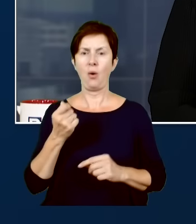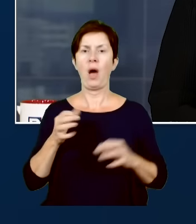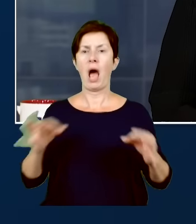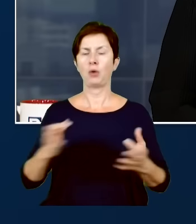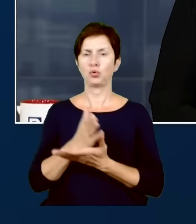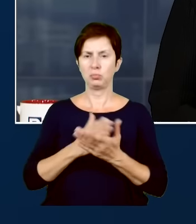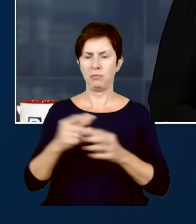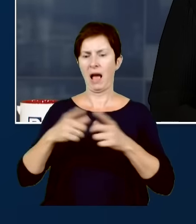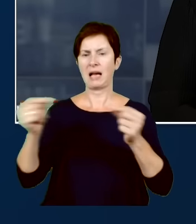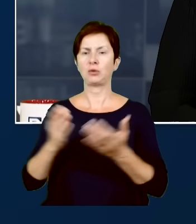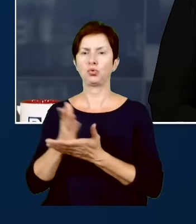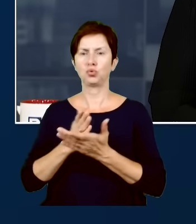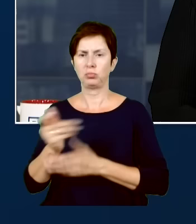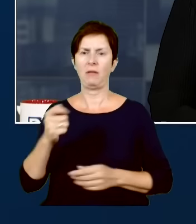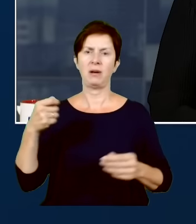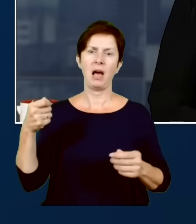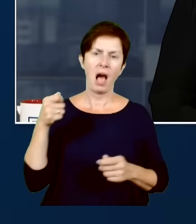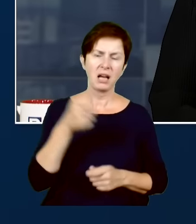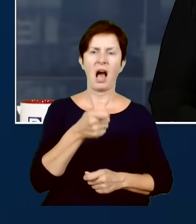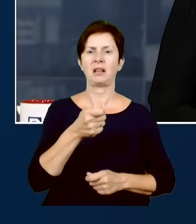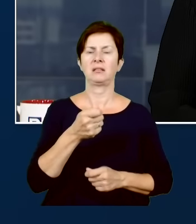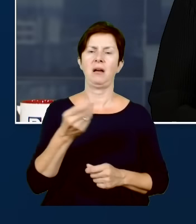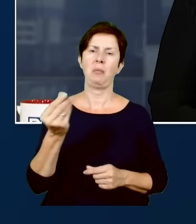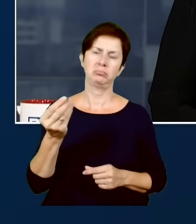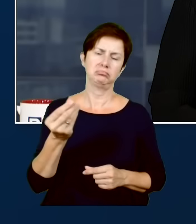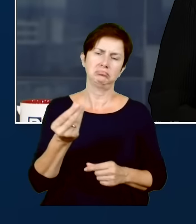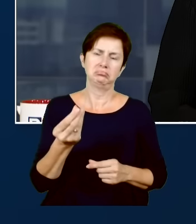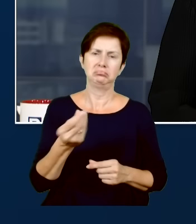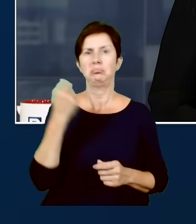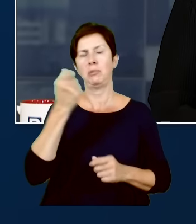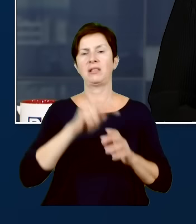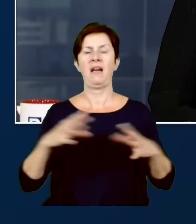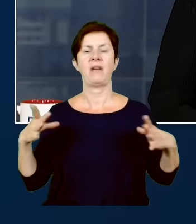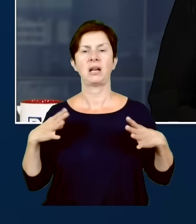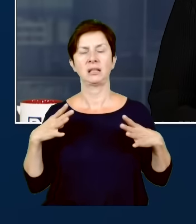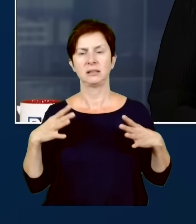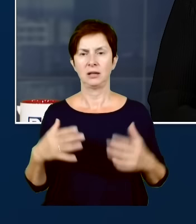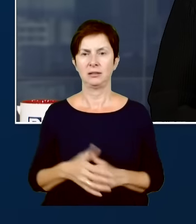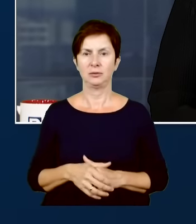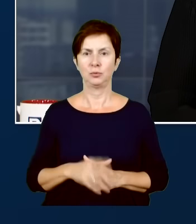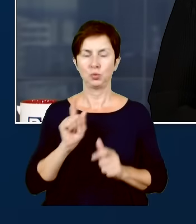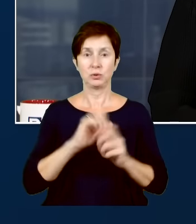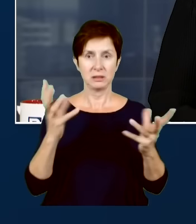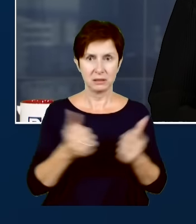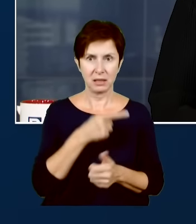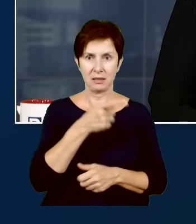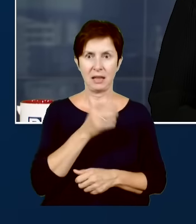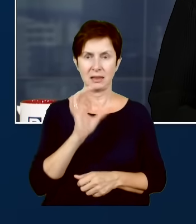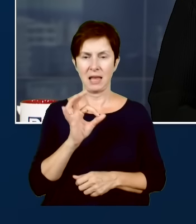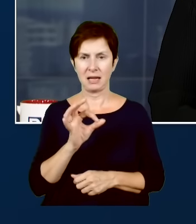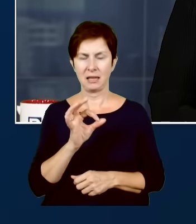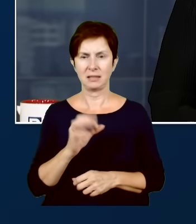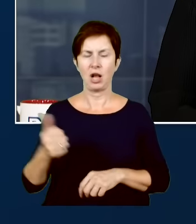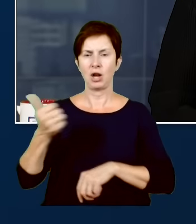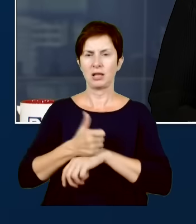zatankował za państwa pieniądze i pojechał w siną dal No on się odnalazł i dzisiaj mu nawet Lider lewicy